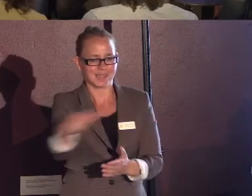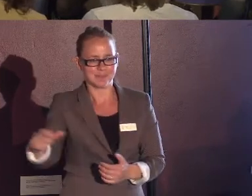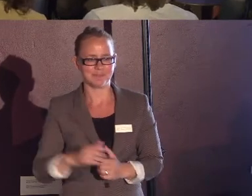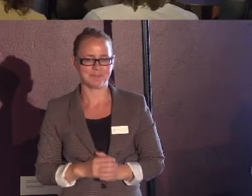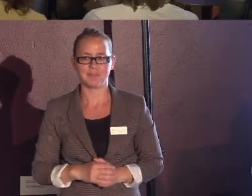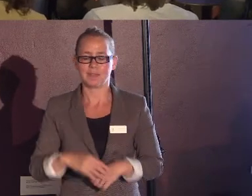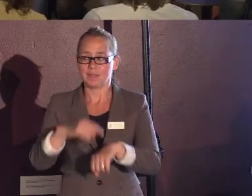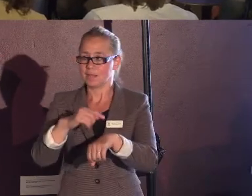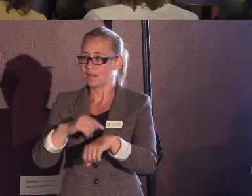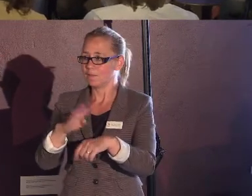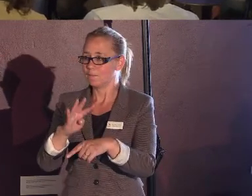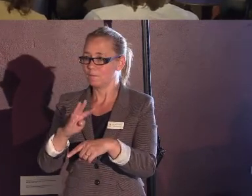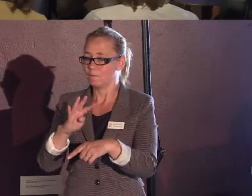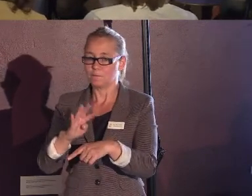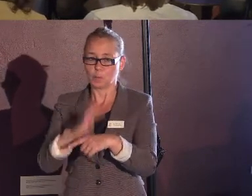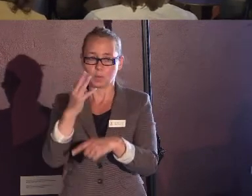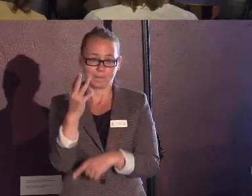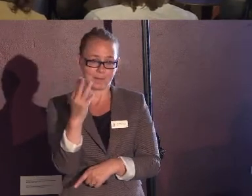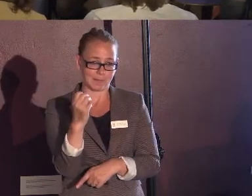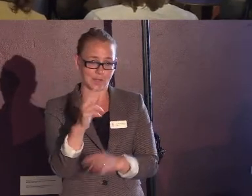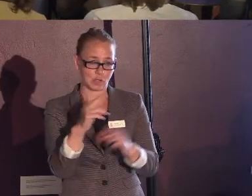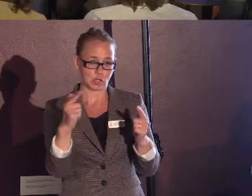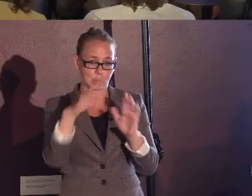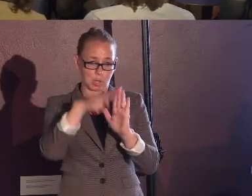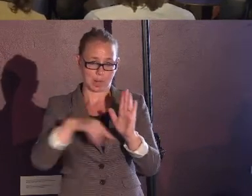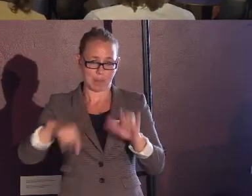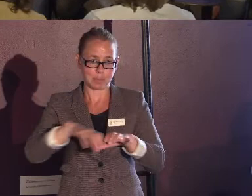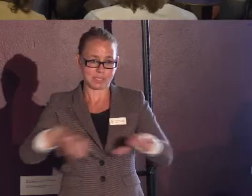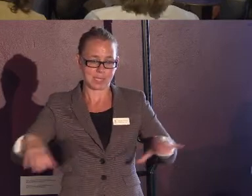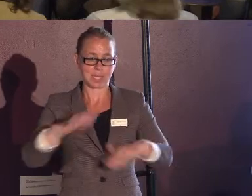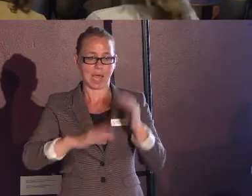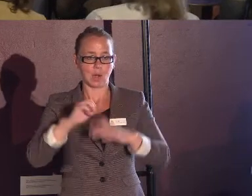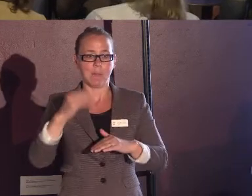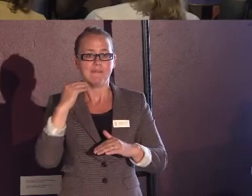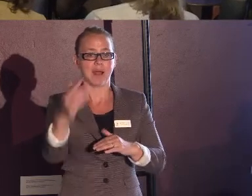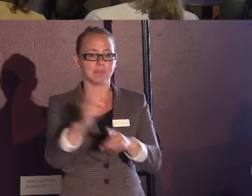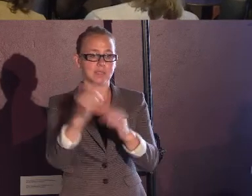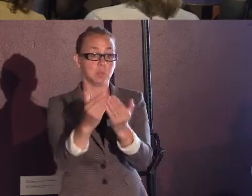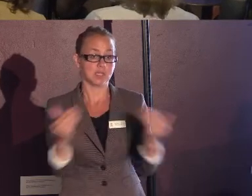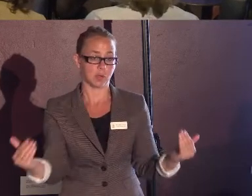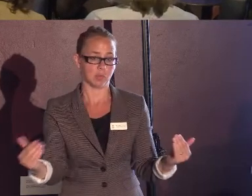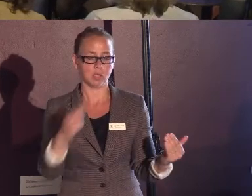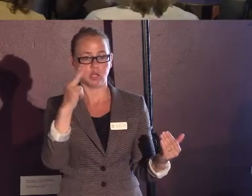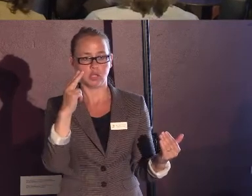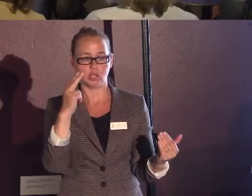jag säga att klockan 14.30 kommer ett nytt program här på scen, och det handlar om framtidens museer,